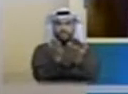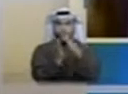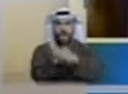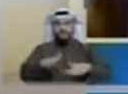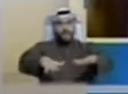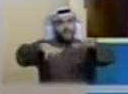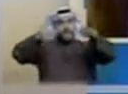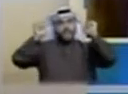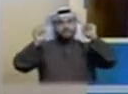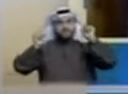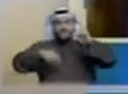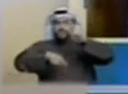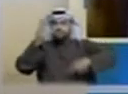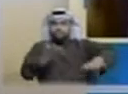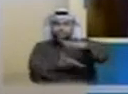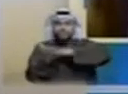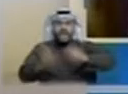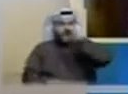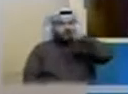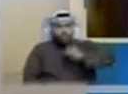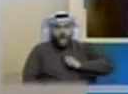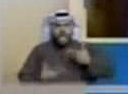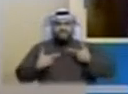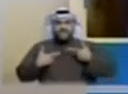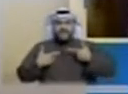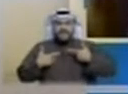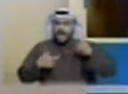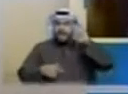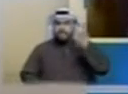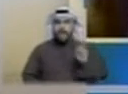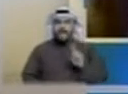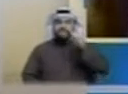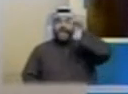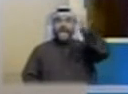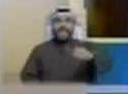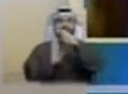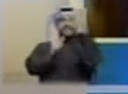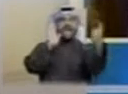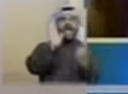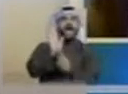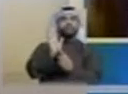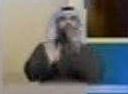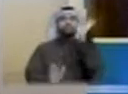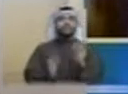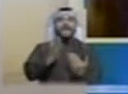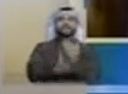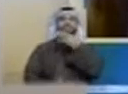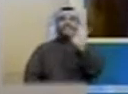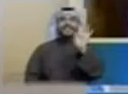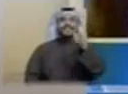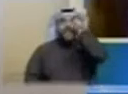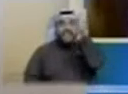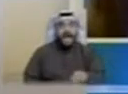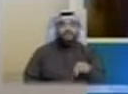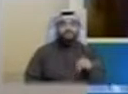تسقط الإقامة ويقع في المخالفة بالنسبة لصاحب الجواز، ومن ثم الكفيل يتحمل كل تبعيات الإجراءات القانونية في هذا